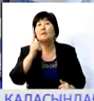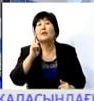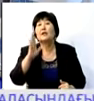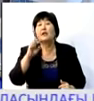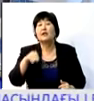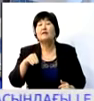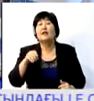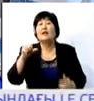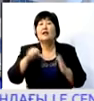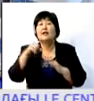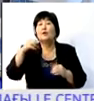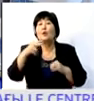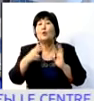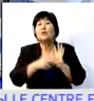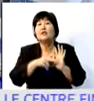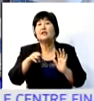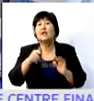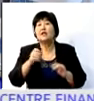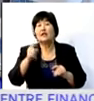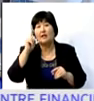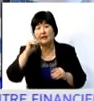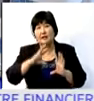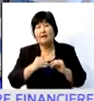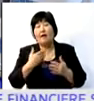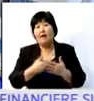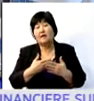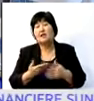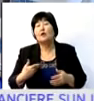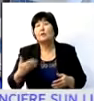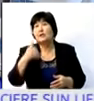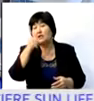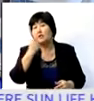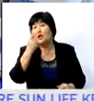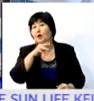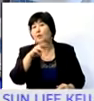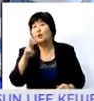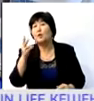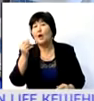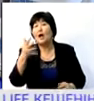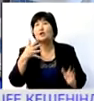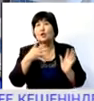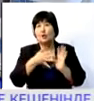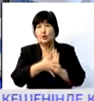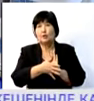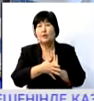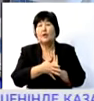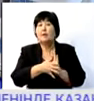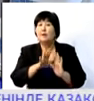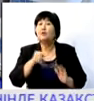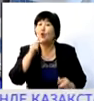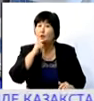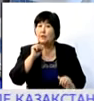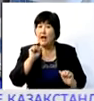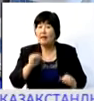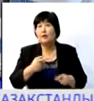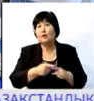энергия құны 18 теңге екенін ескеріп алсақ, онда біз жылына 1 миллиондай қаржы жұмсай үнемдей аламыз. Сол